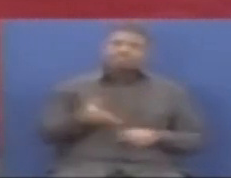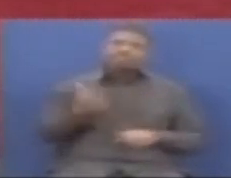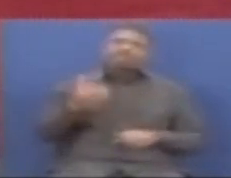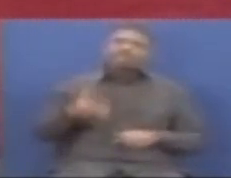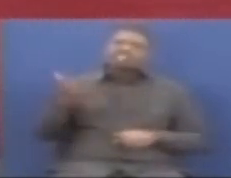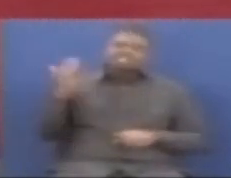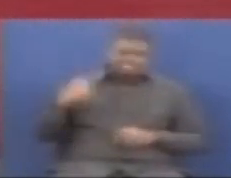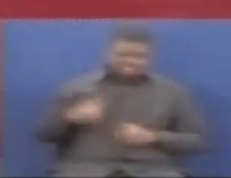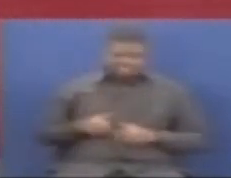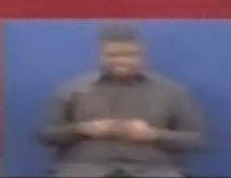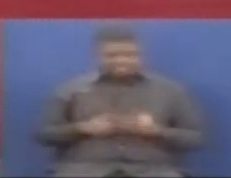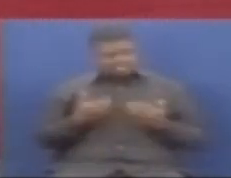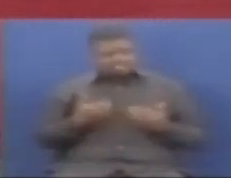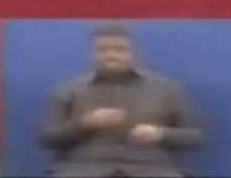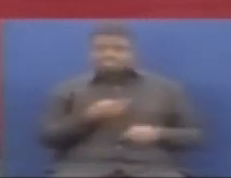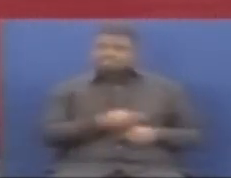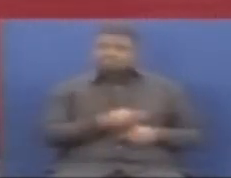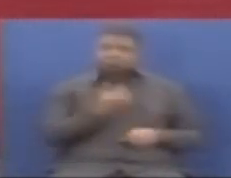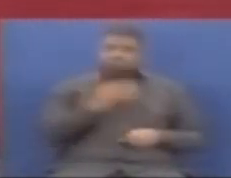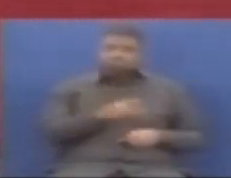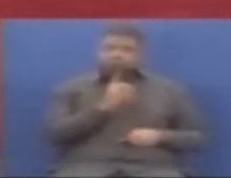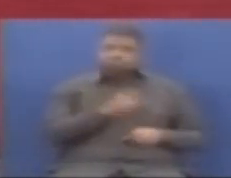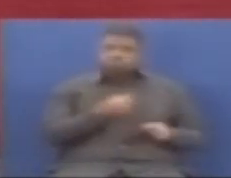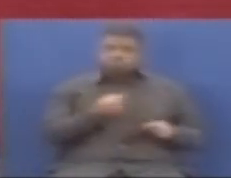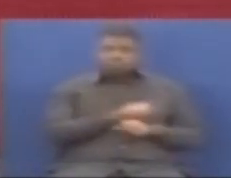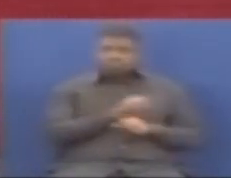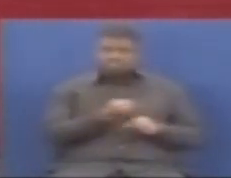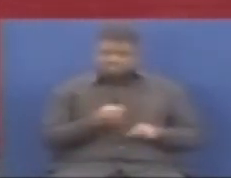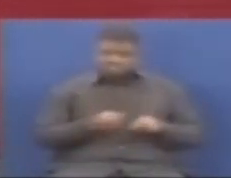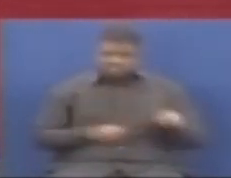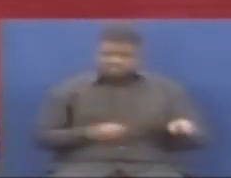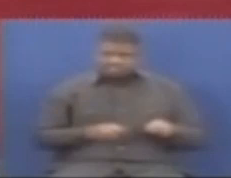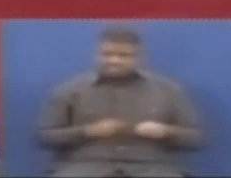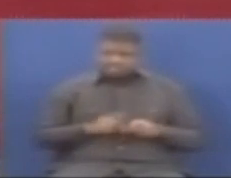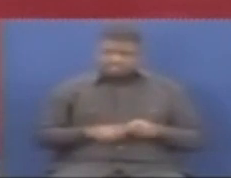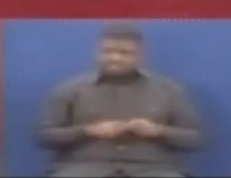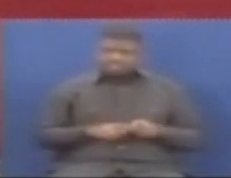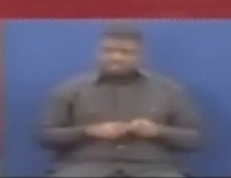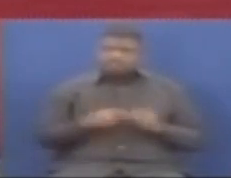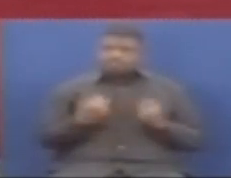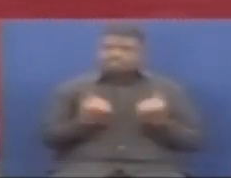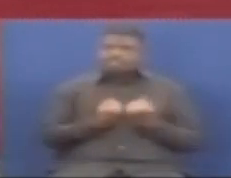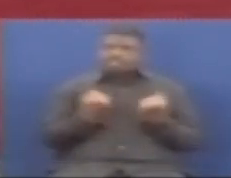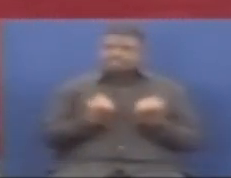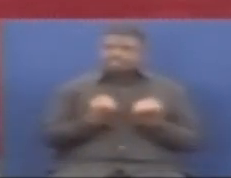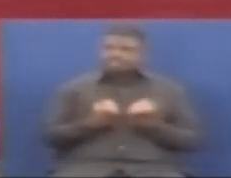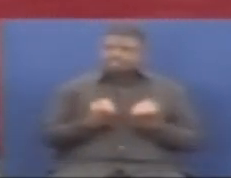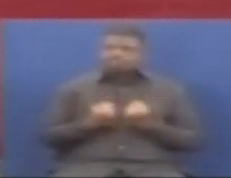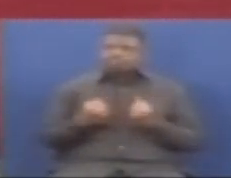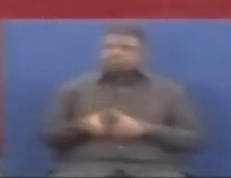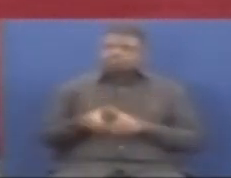ujenzi katika eneo hili la Uvinza Maragarasi kilomita 48 ambazo mheshimiwa mbunge unafahamu na umeizungumza hapa.